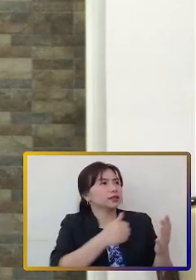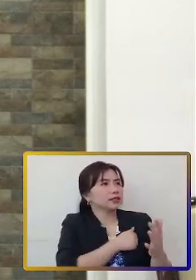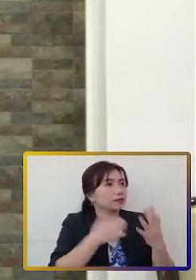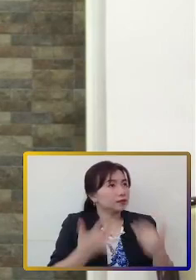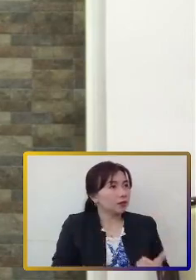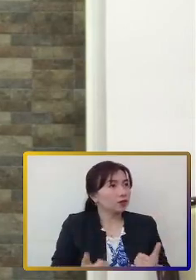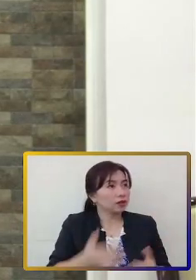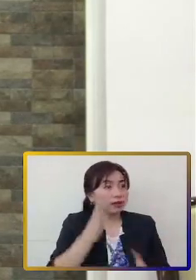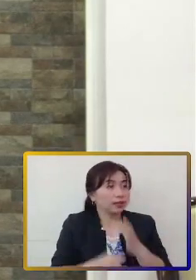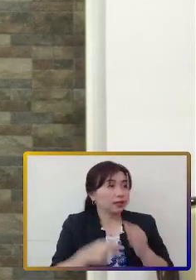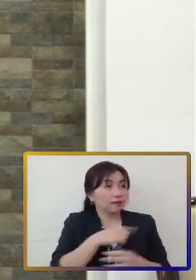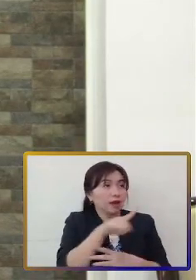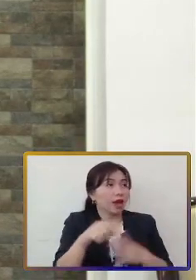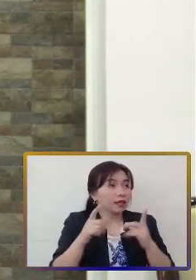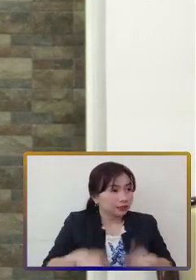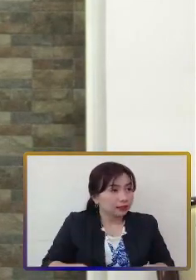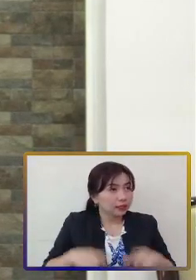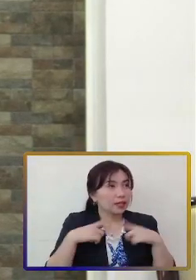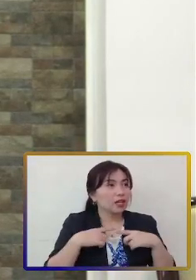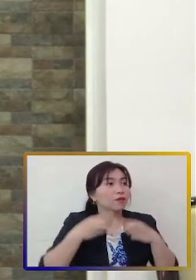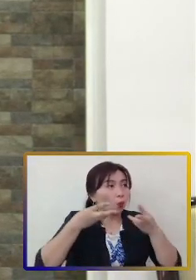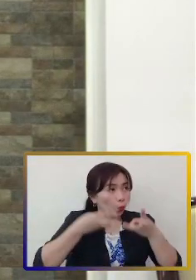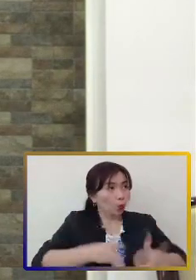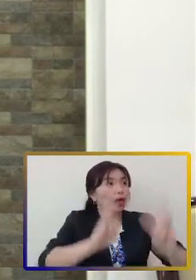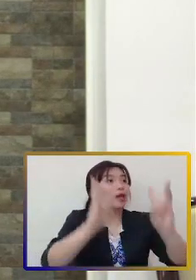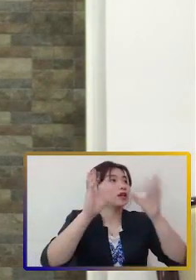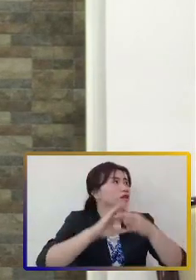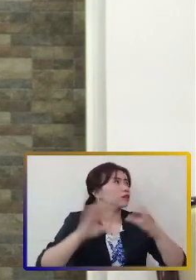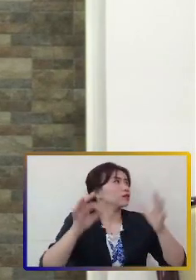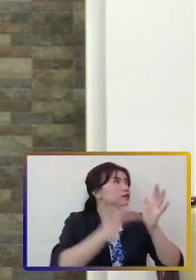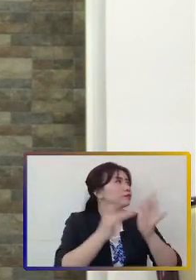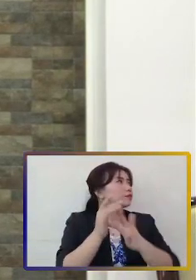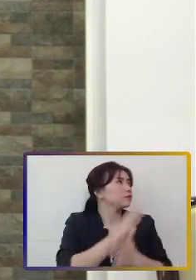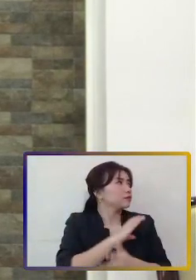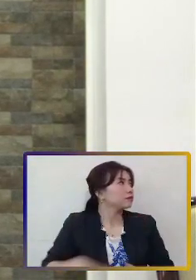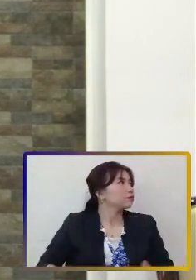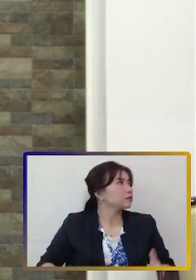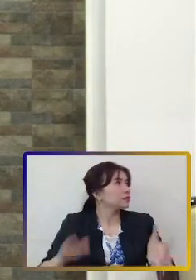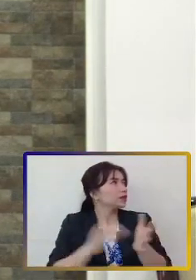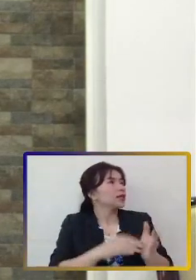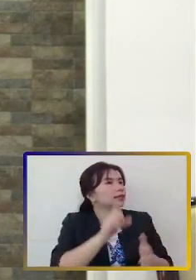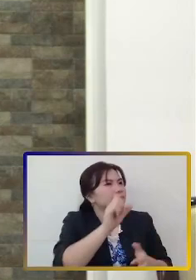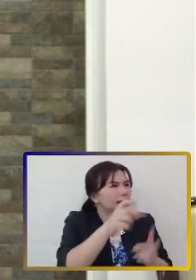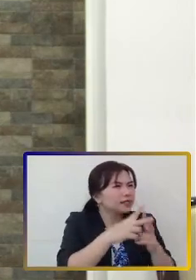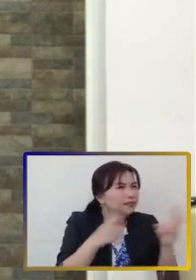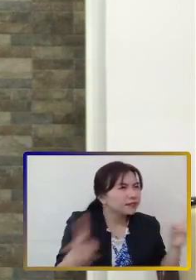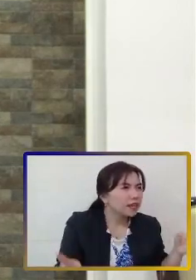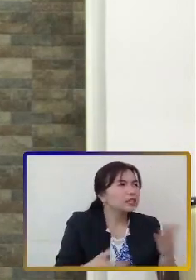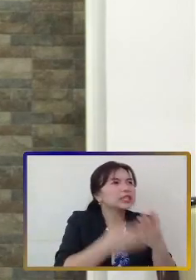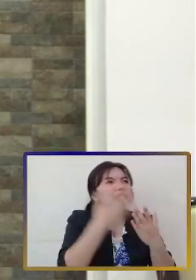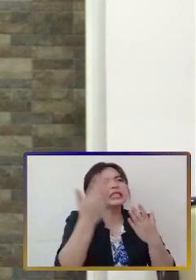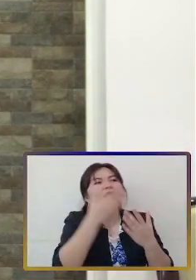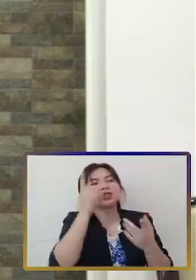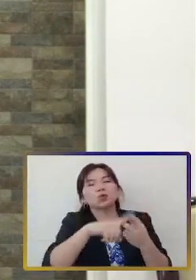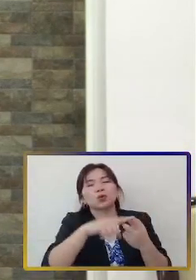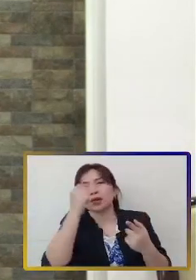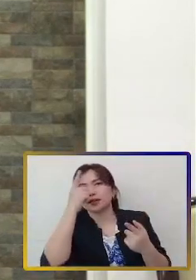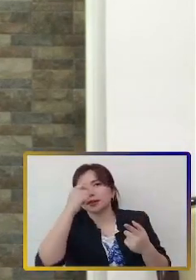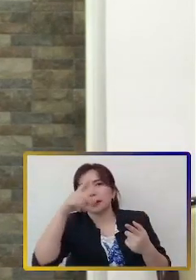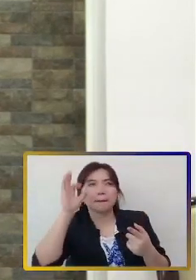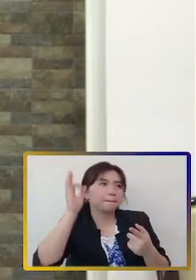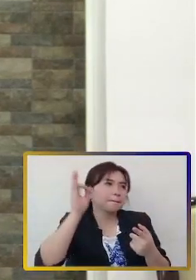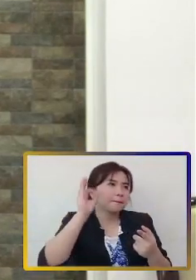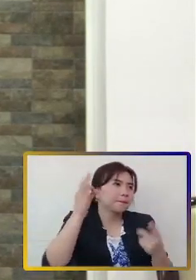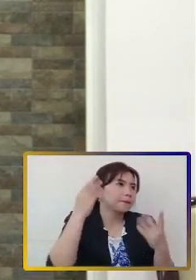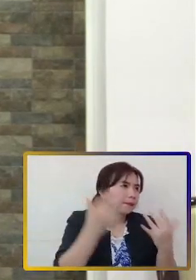ba natin Ang pamamaraan ng Panginoong jesukristo simple lang mga kapatid walang malalim po sa pinag-uusapan po natin maliwanag po